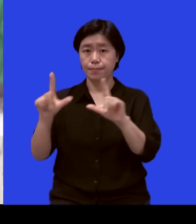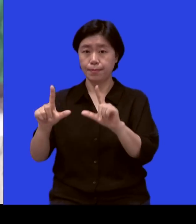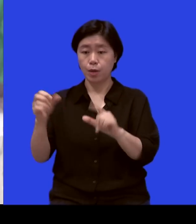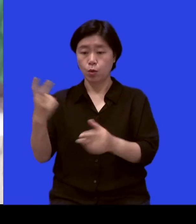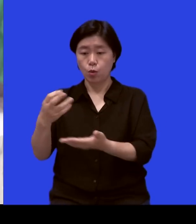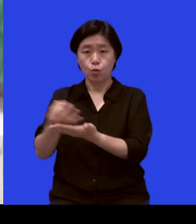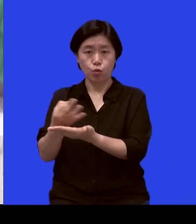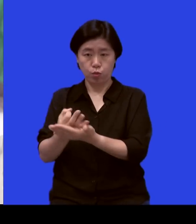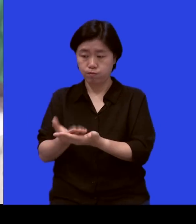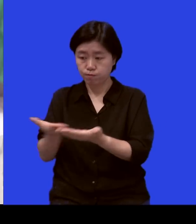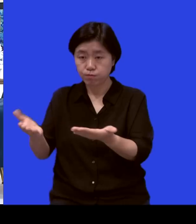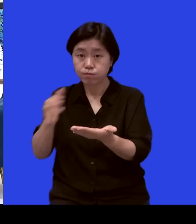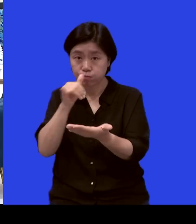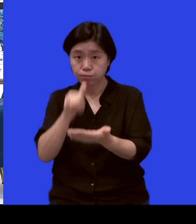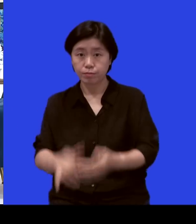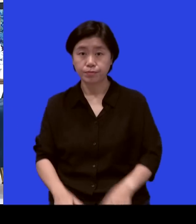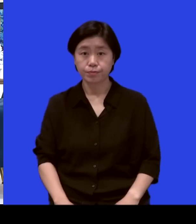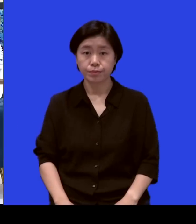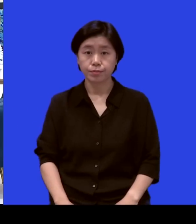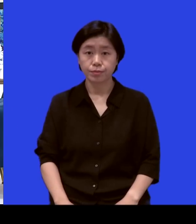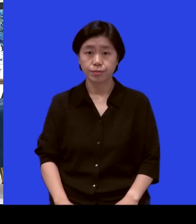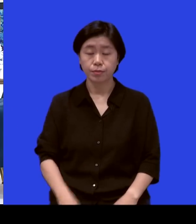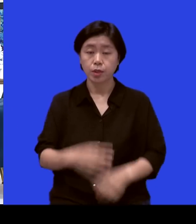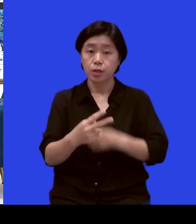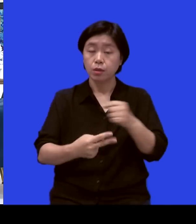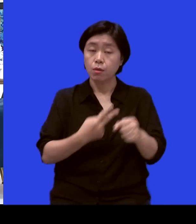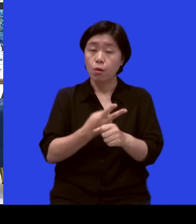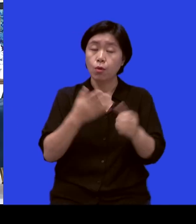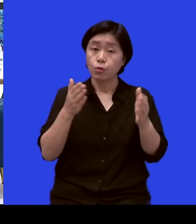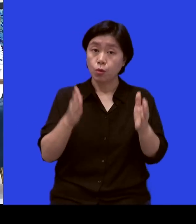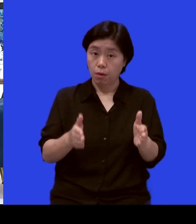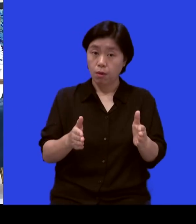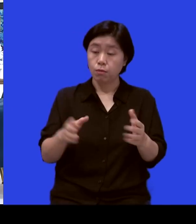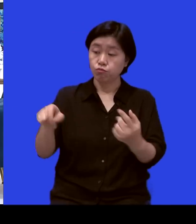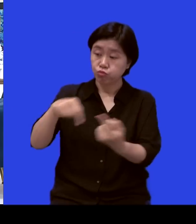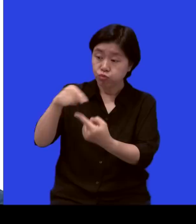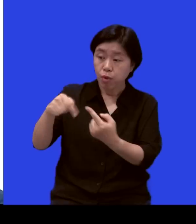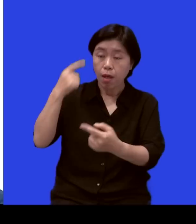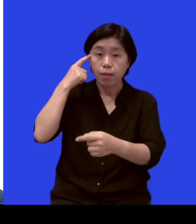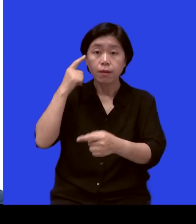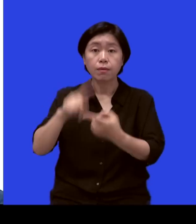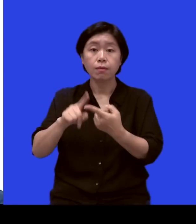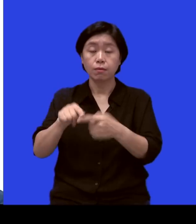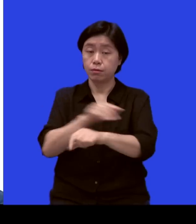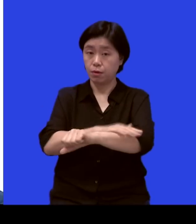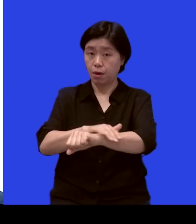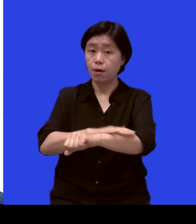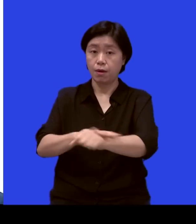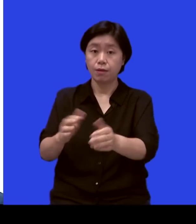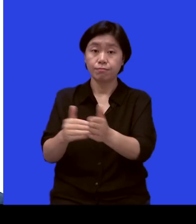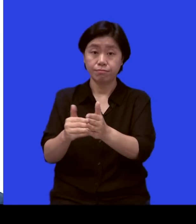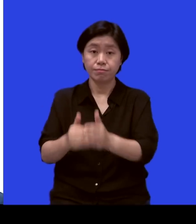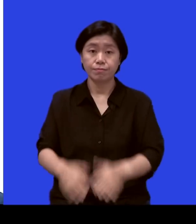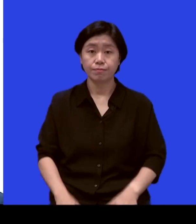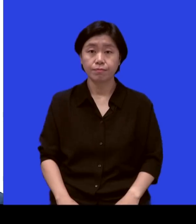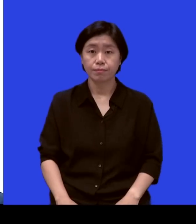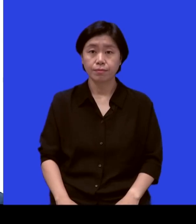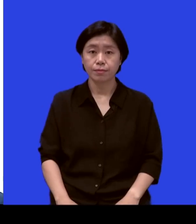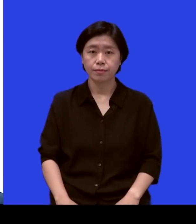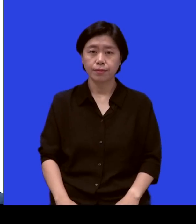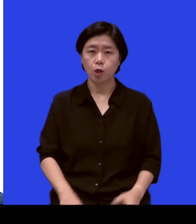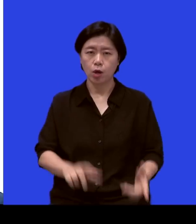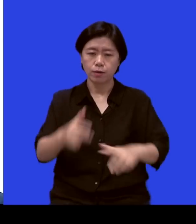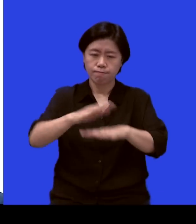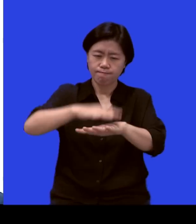수익 창출할 수 있는. 2년 동안은 굉장히 잘 됐어요. 그러면 땅을 일구고 수입이 나오기 시작하고